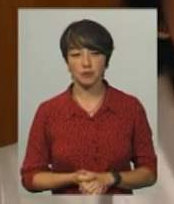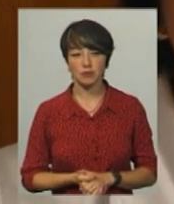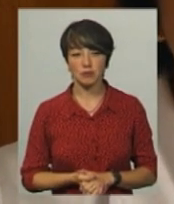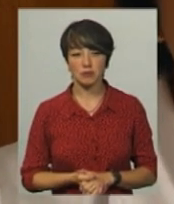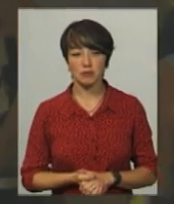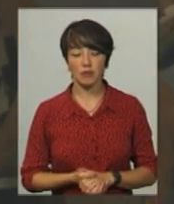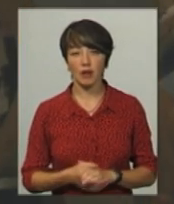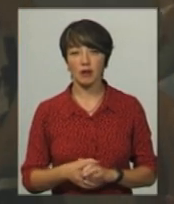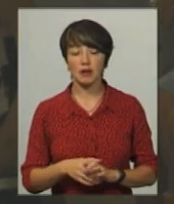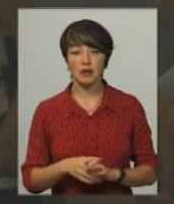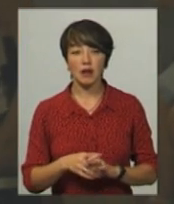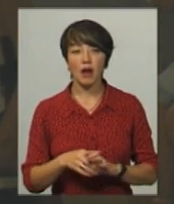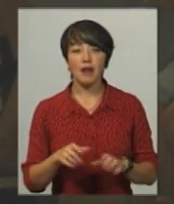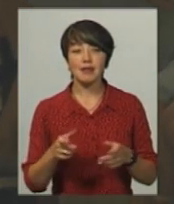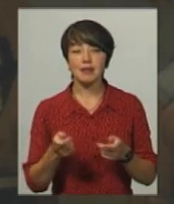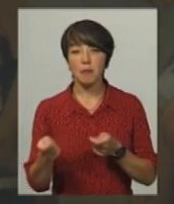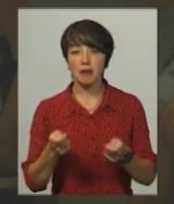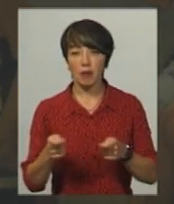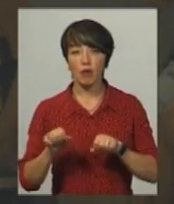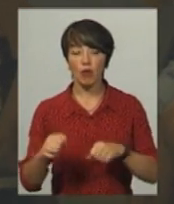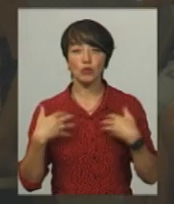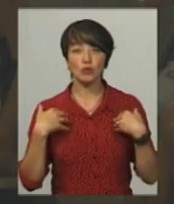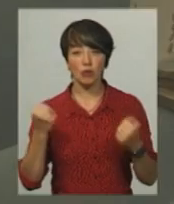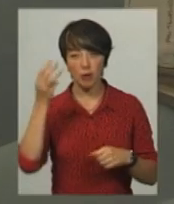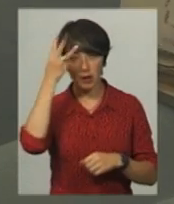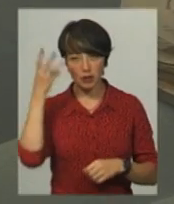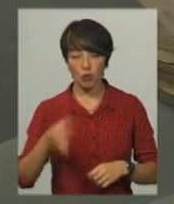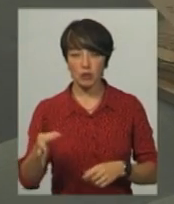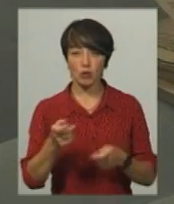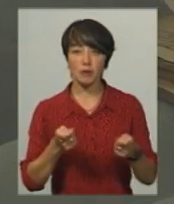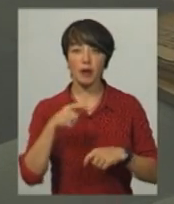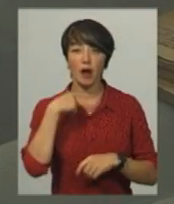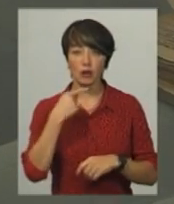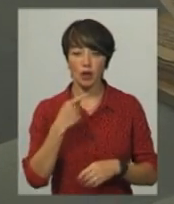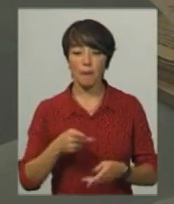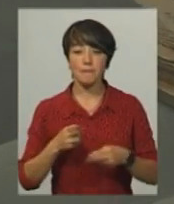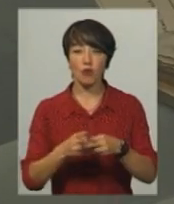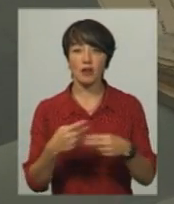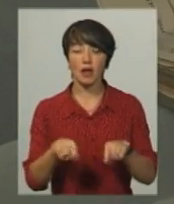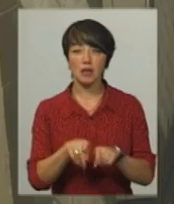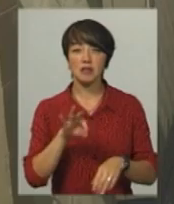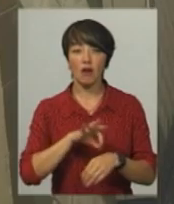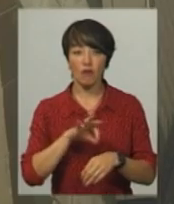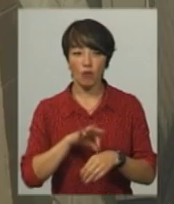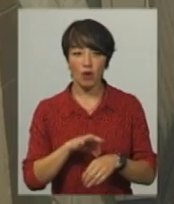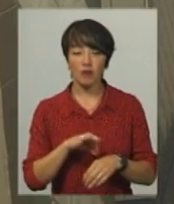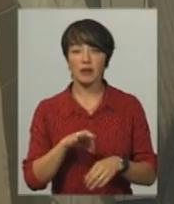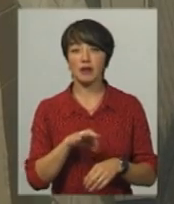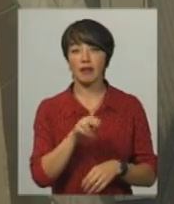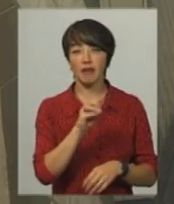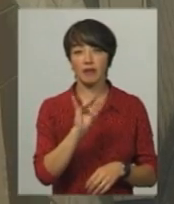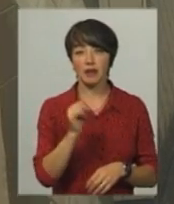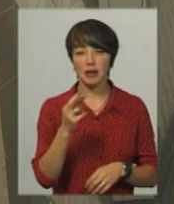летальність дуже висока. У департаменті охорони здоров'я Хмельницької обласної адміністрації кажуть, для профілактики таких захворювань, як дифтерія і